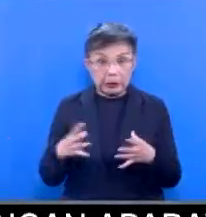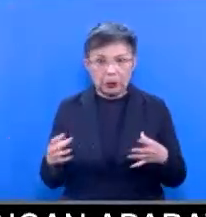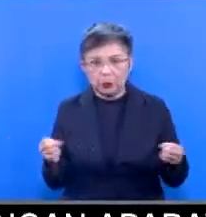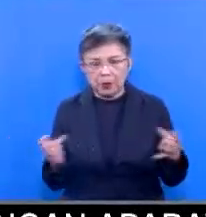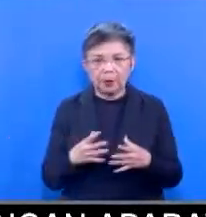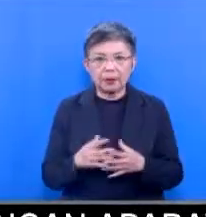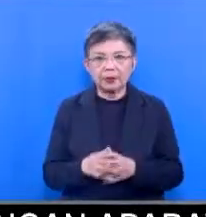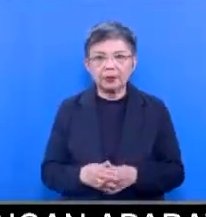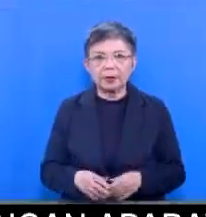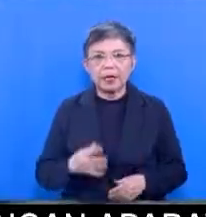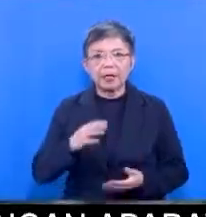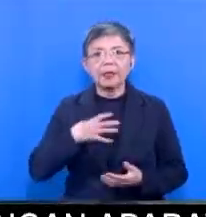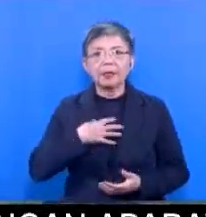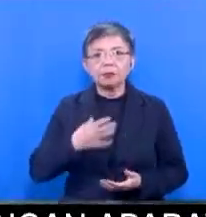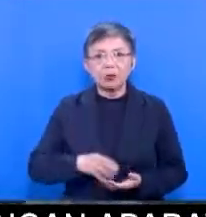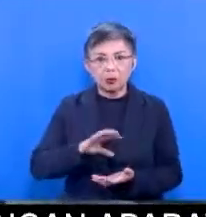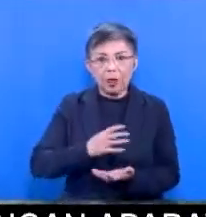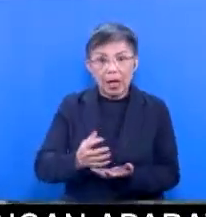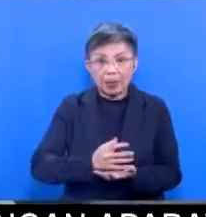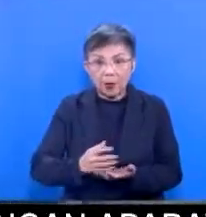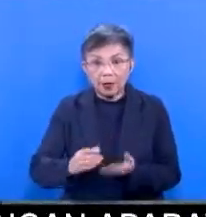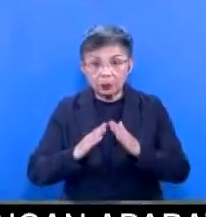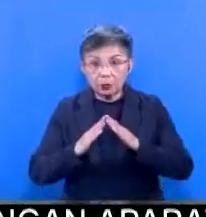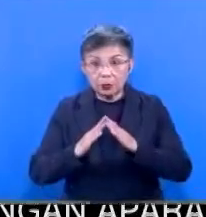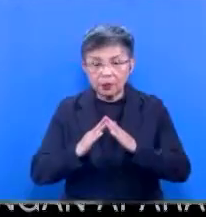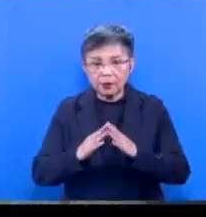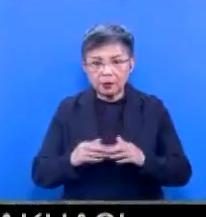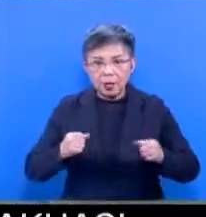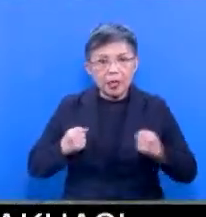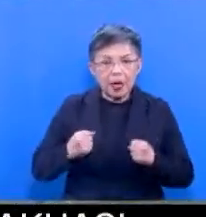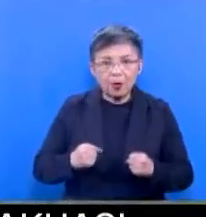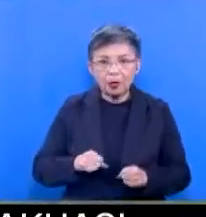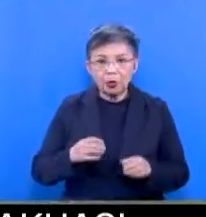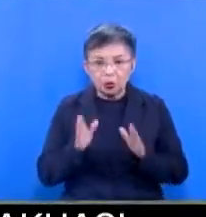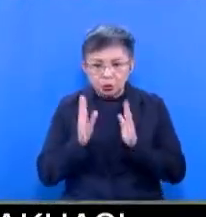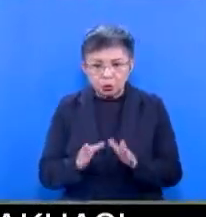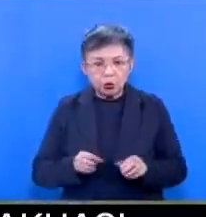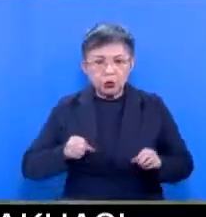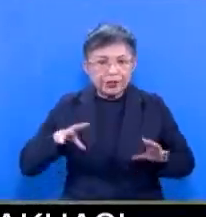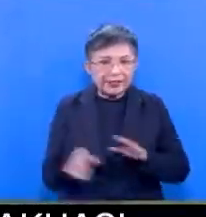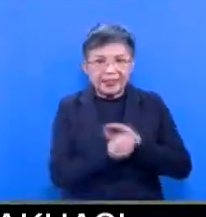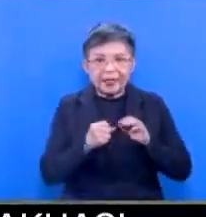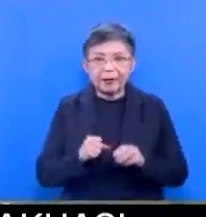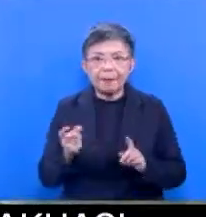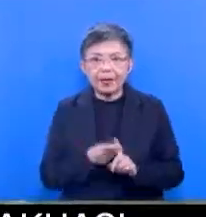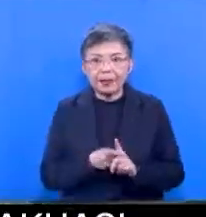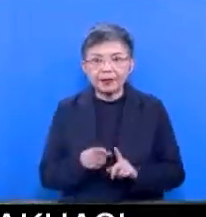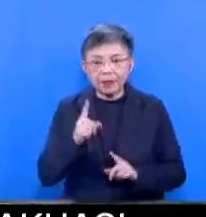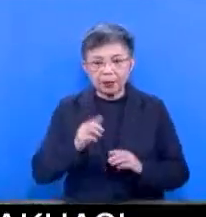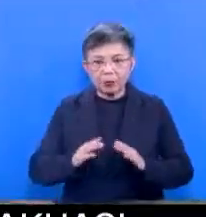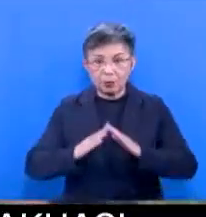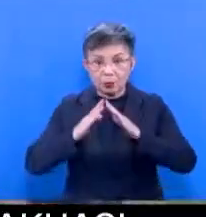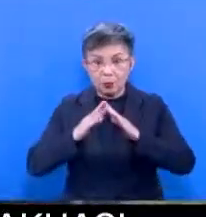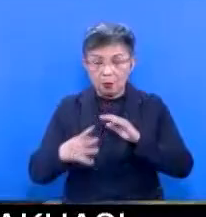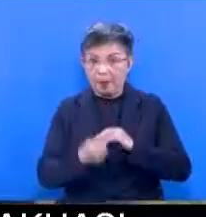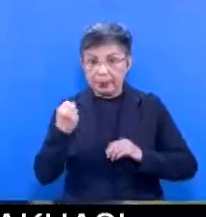Kericuhan terjadi saat ahli waris keluarga Misdan melawan petugas jurusita Pengadilan Negeri Medan yang membuka paksa gerbang rumah. Mereka menyiram